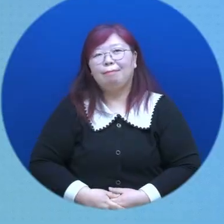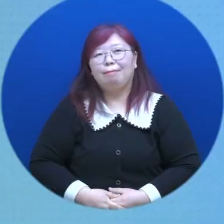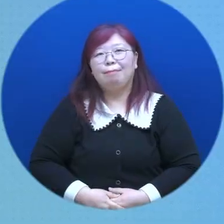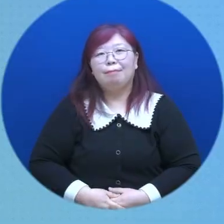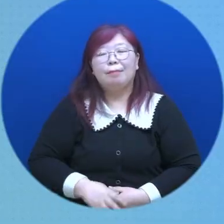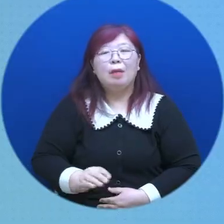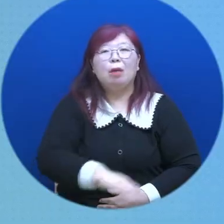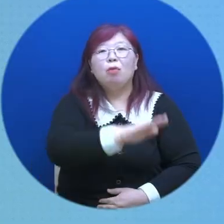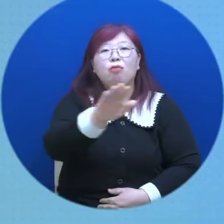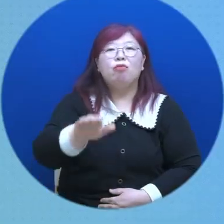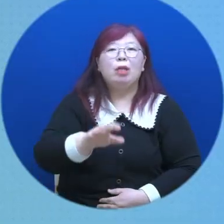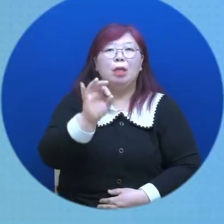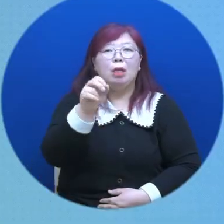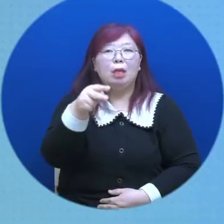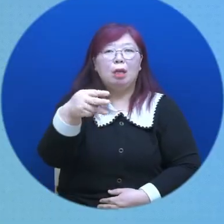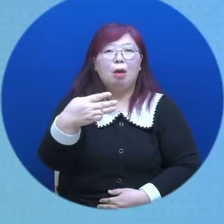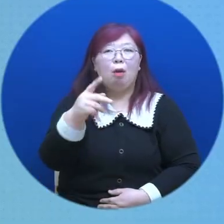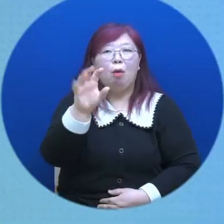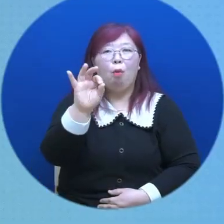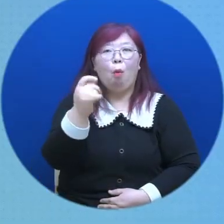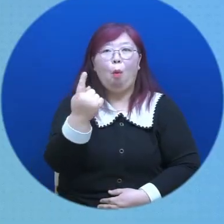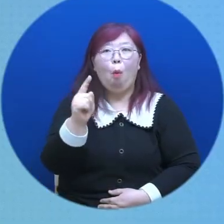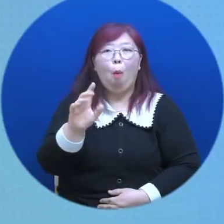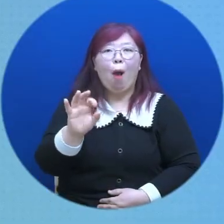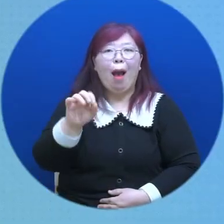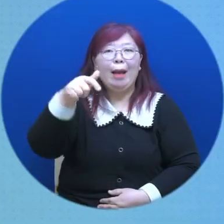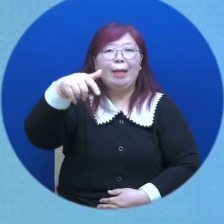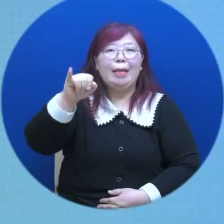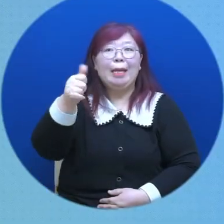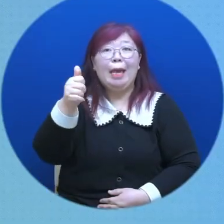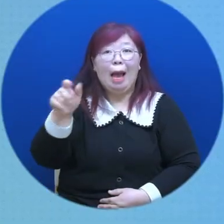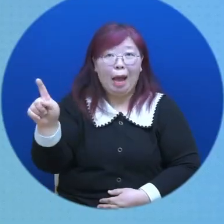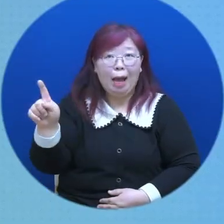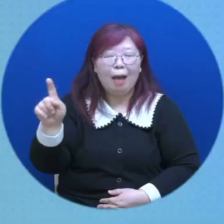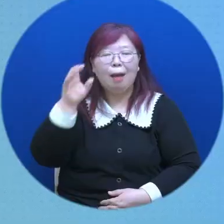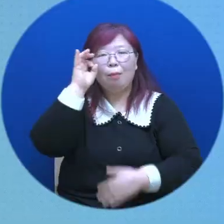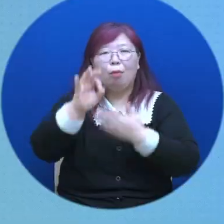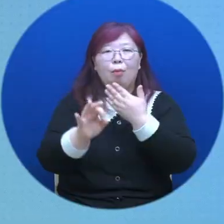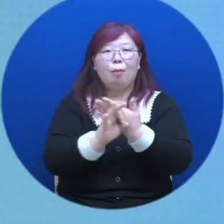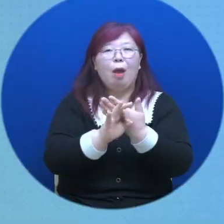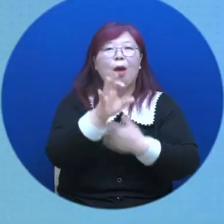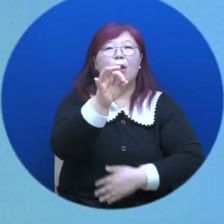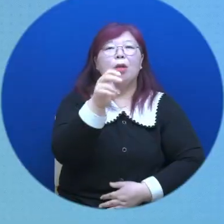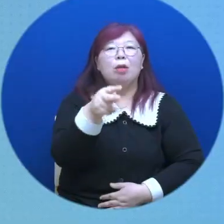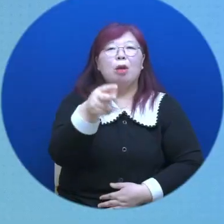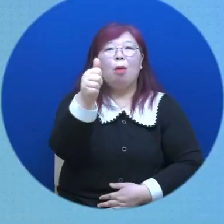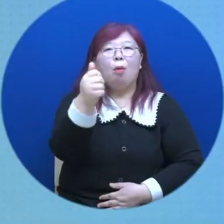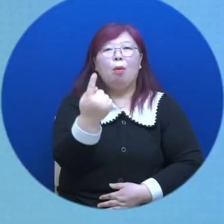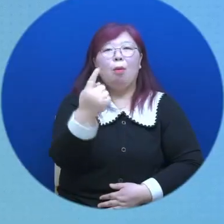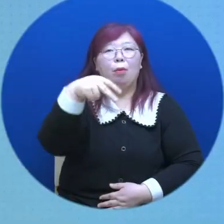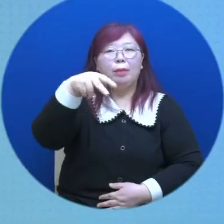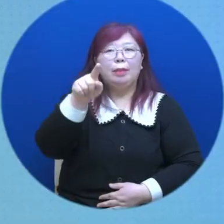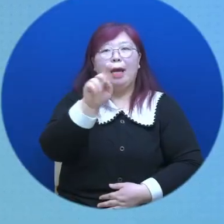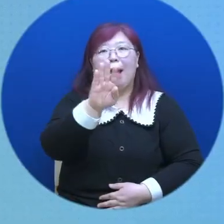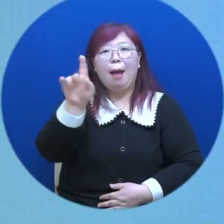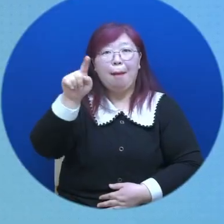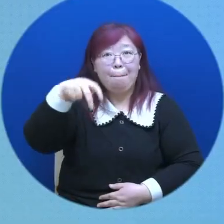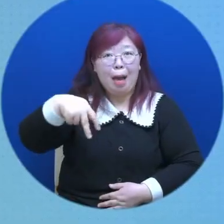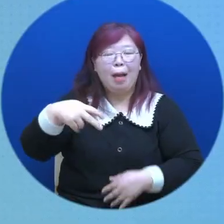우리는 열왕기하 20장에 보면 여호사밧이 전쟁하는 내용이 나옵니다.